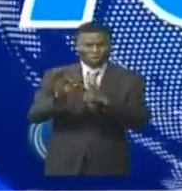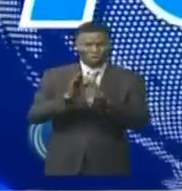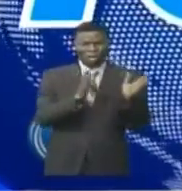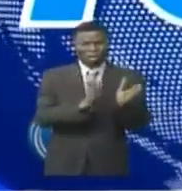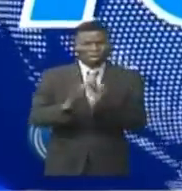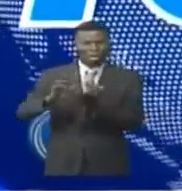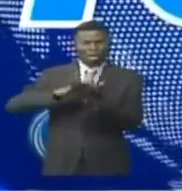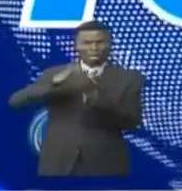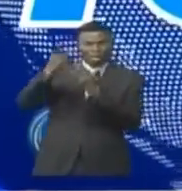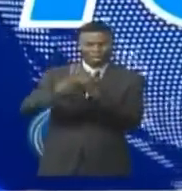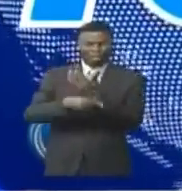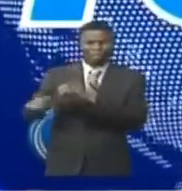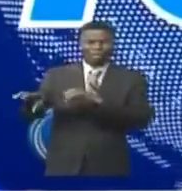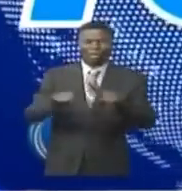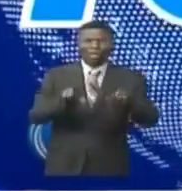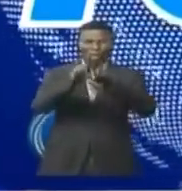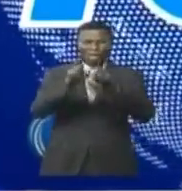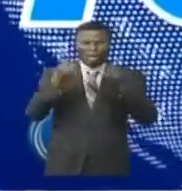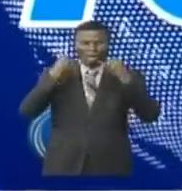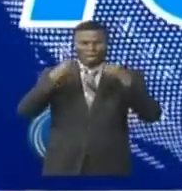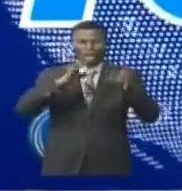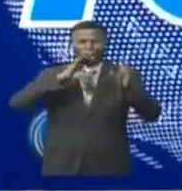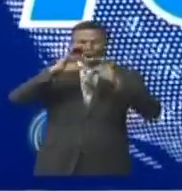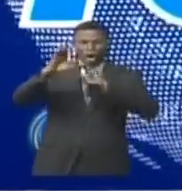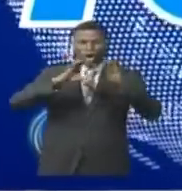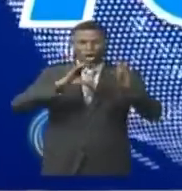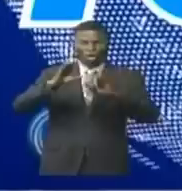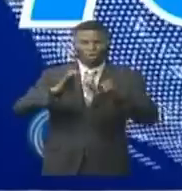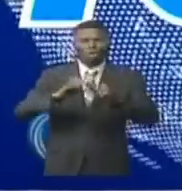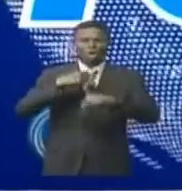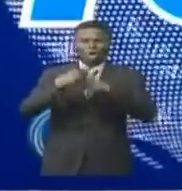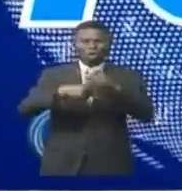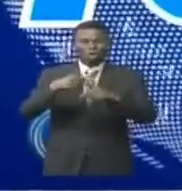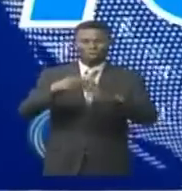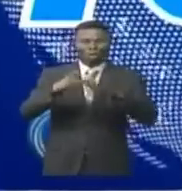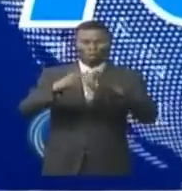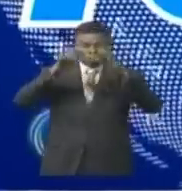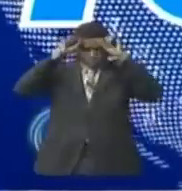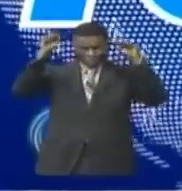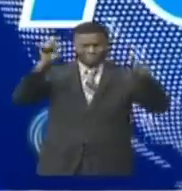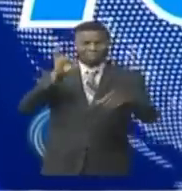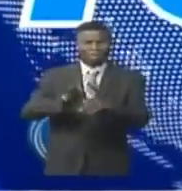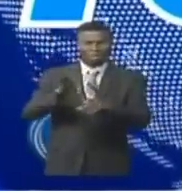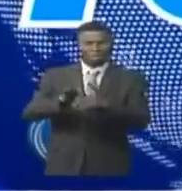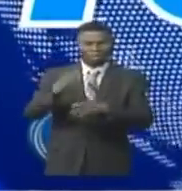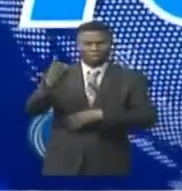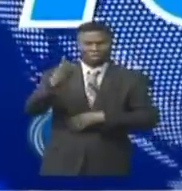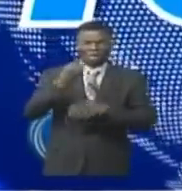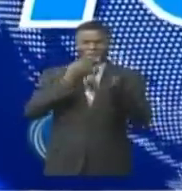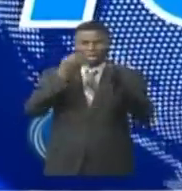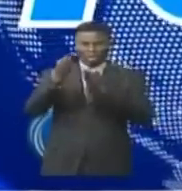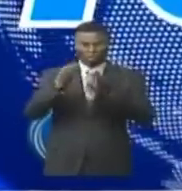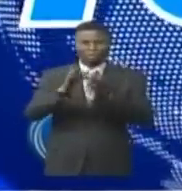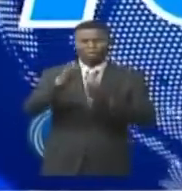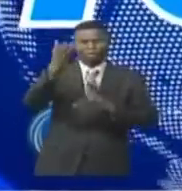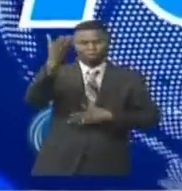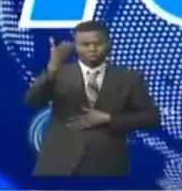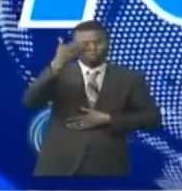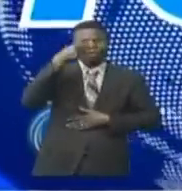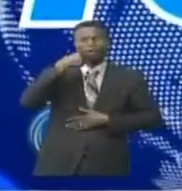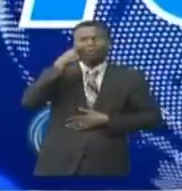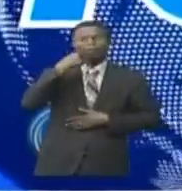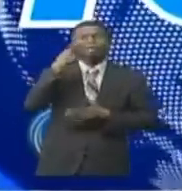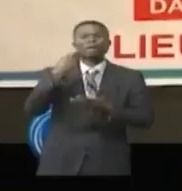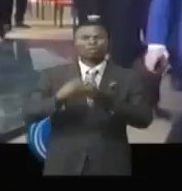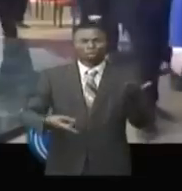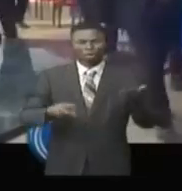d'élaboration d'un plan national d'information et de communication offert par le président de la CENI, Denis Kamama. Autre détail avec Kistamba et Hervé